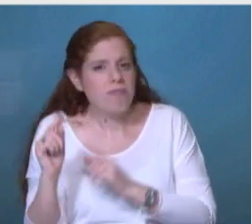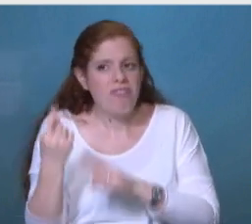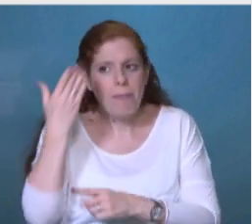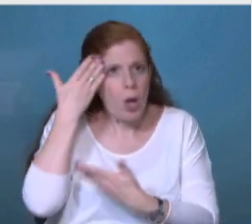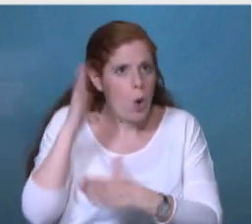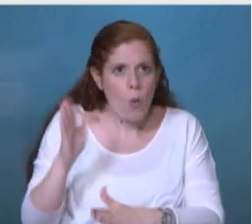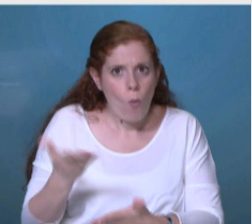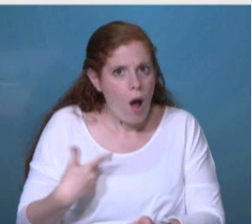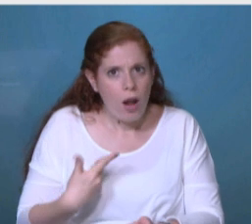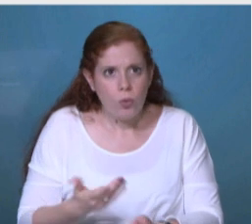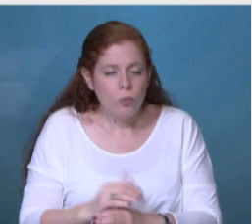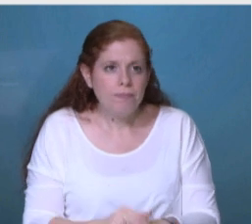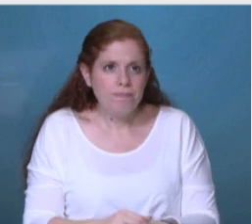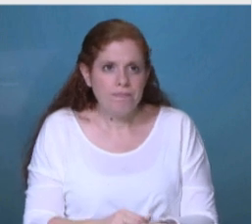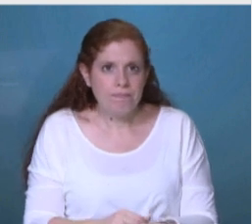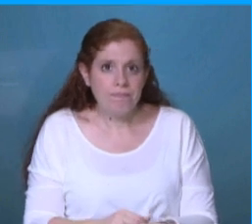המקרה לא מוכר לנו.